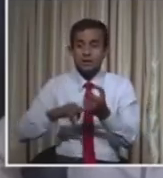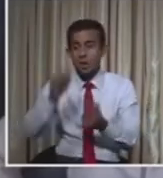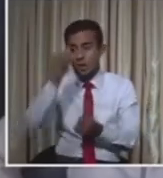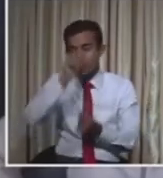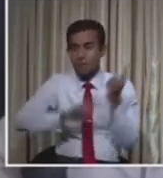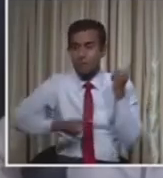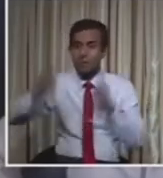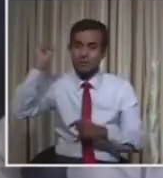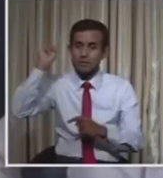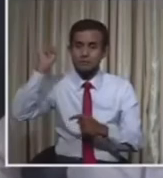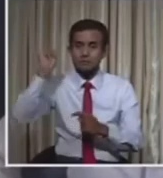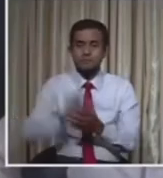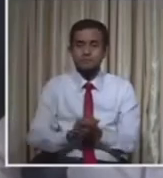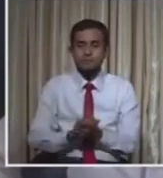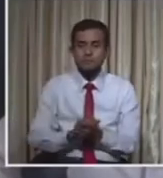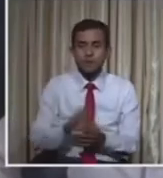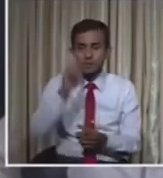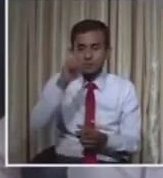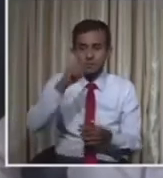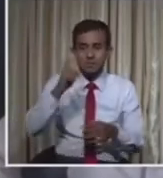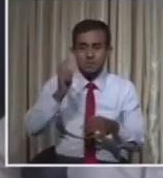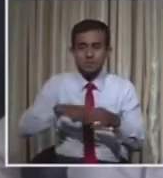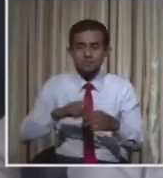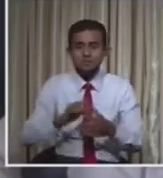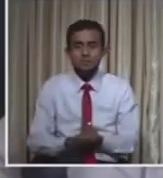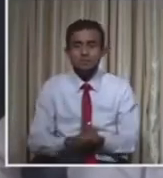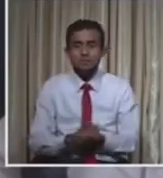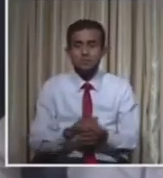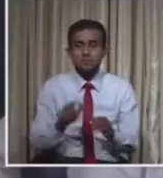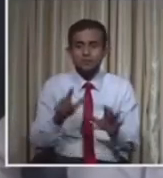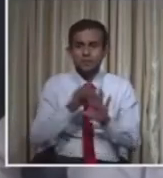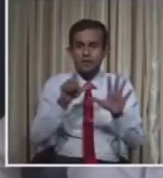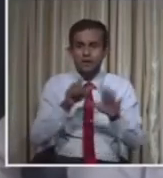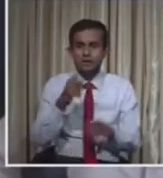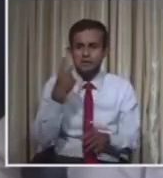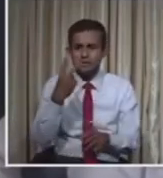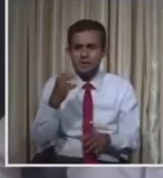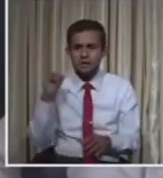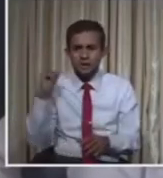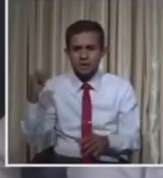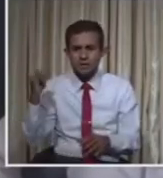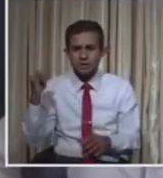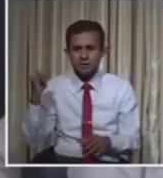ගරු කතානායකතුමනි. ඒ පළවෙනි සිද්ධිය. 18:26